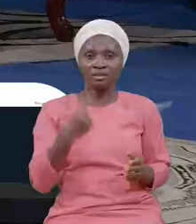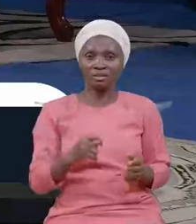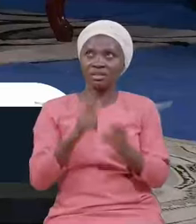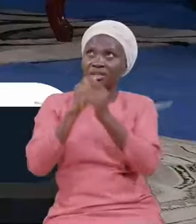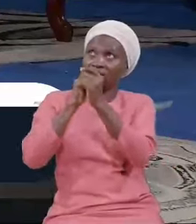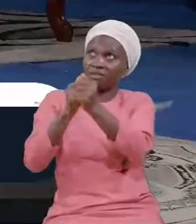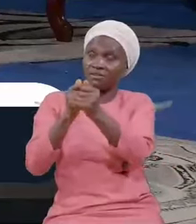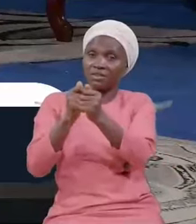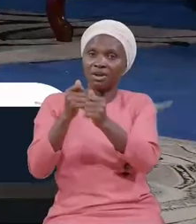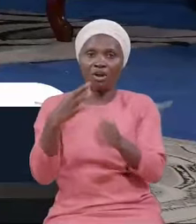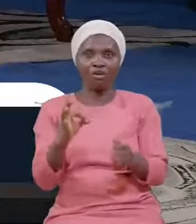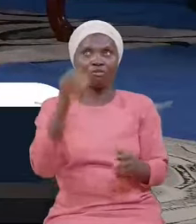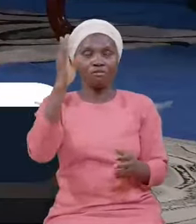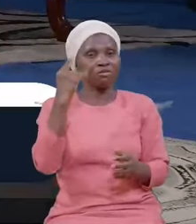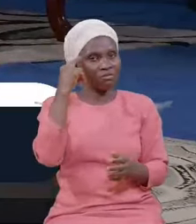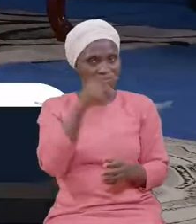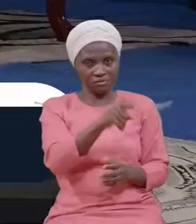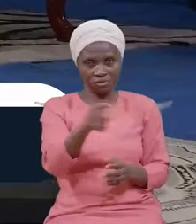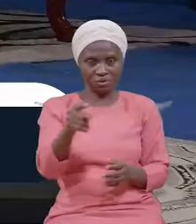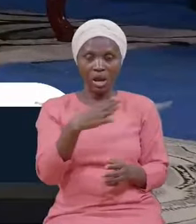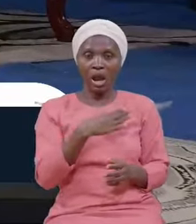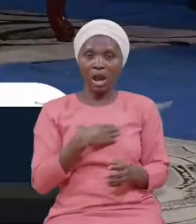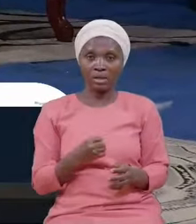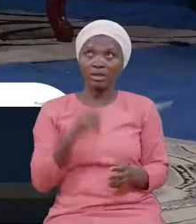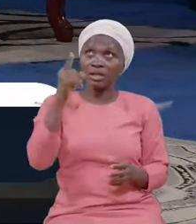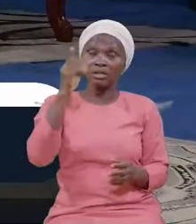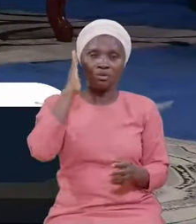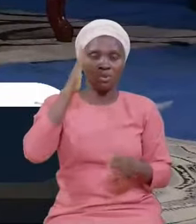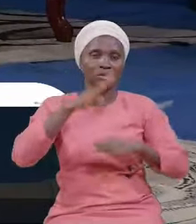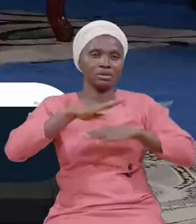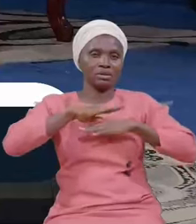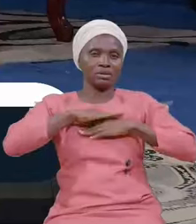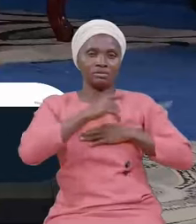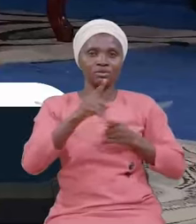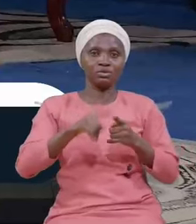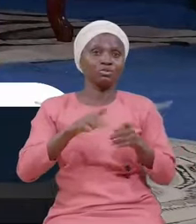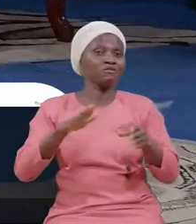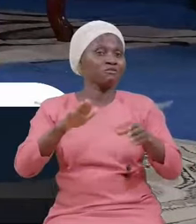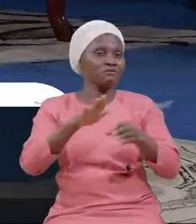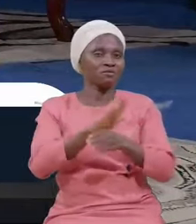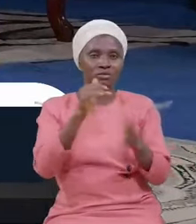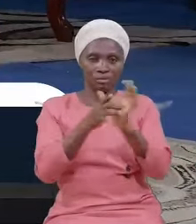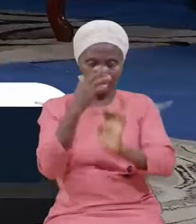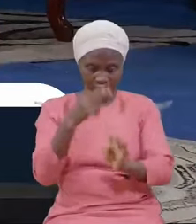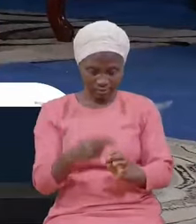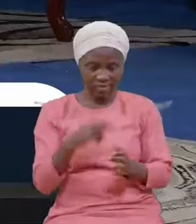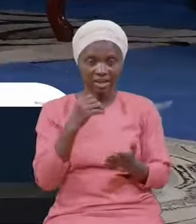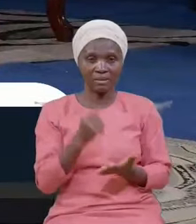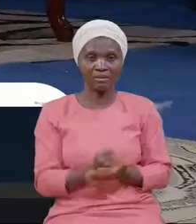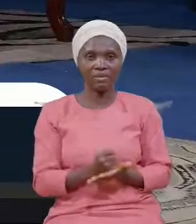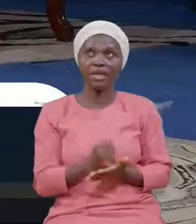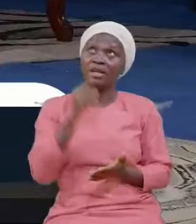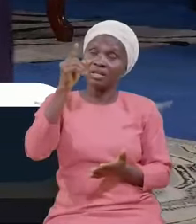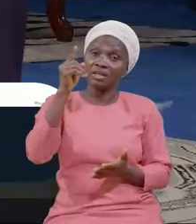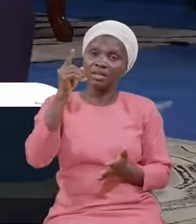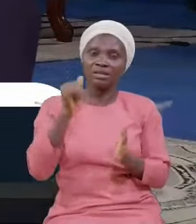Dieu pour toi, et il va te satisfaire à la plénitude au nom de Jésus.